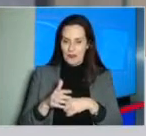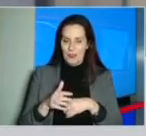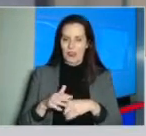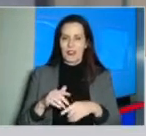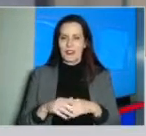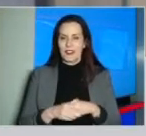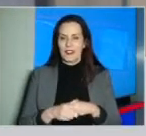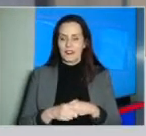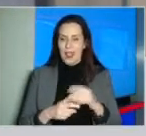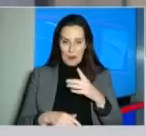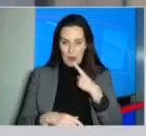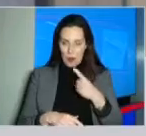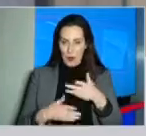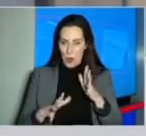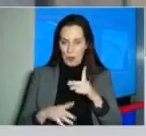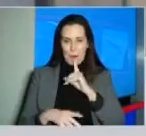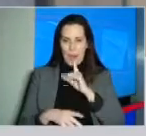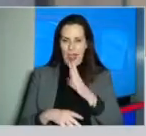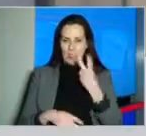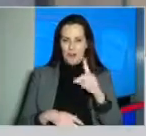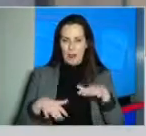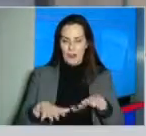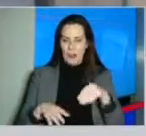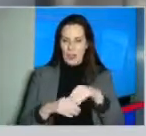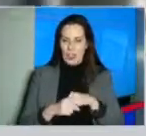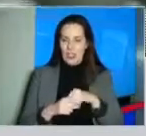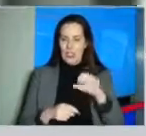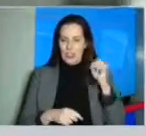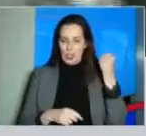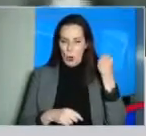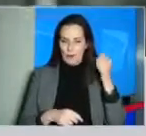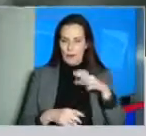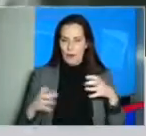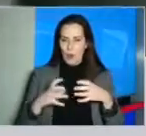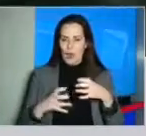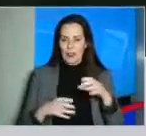גוש, הייתי אומר, מאוד מצומק, שכלל את הציונים הכלליים